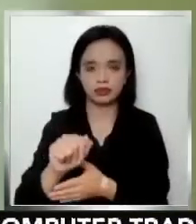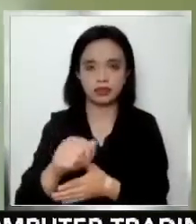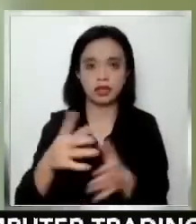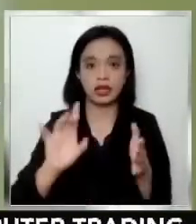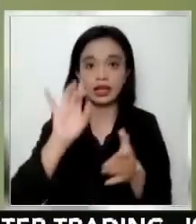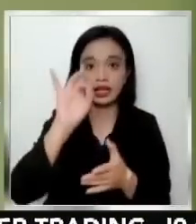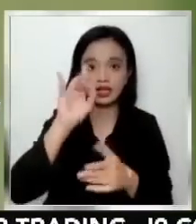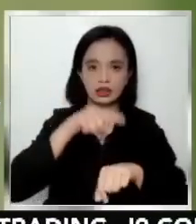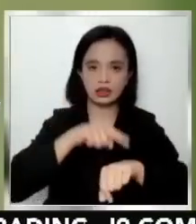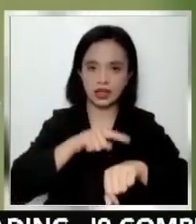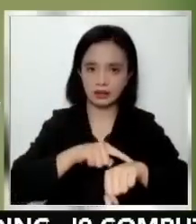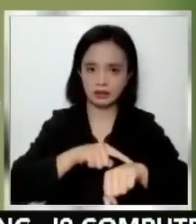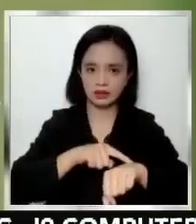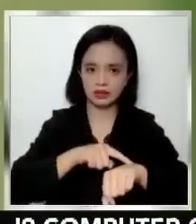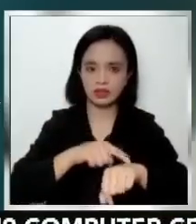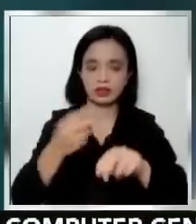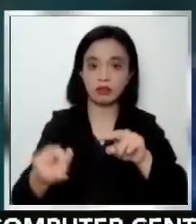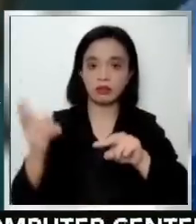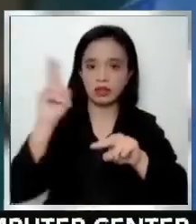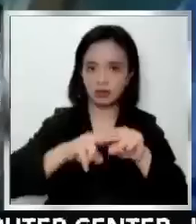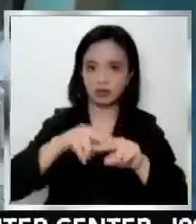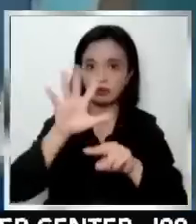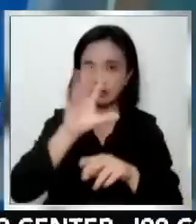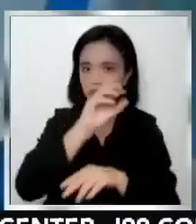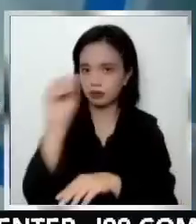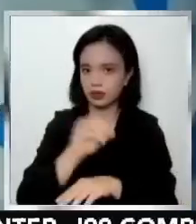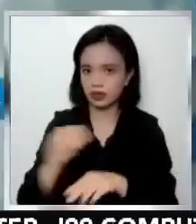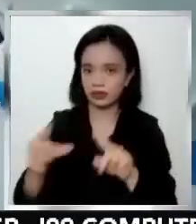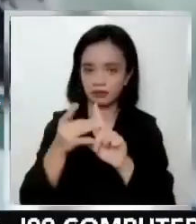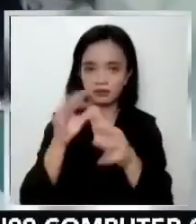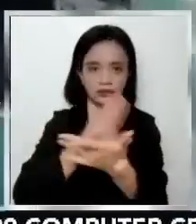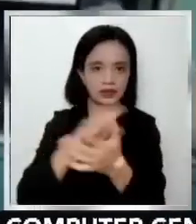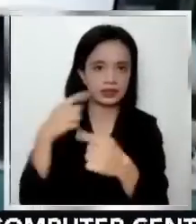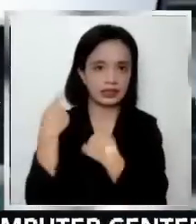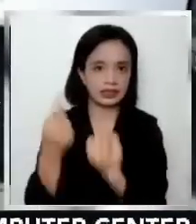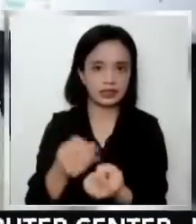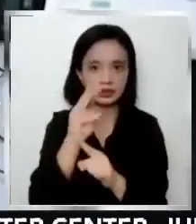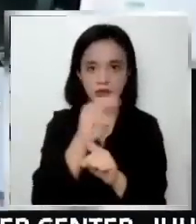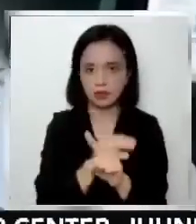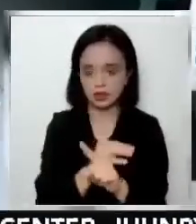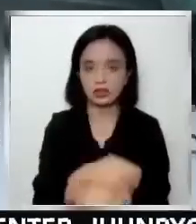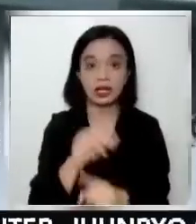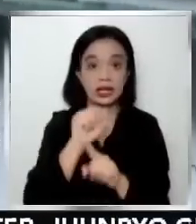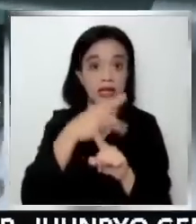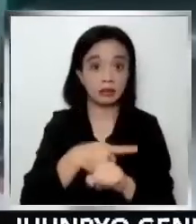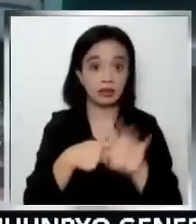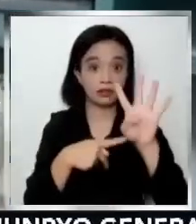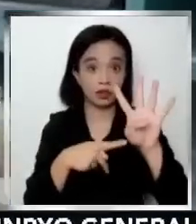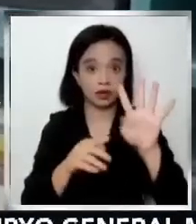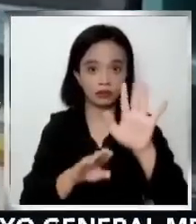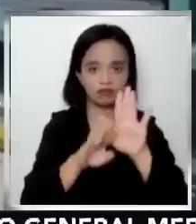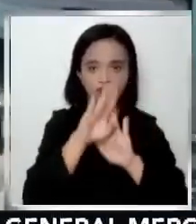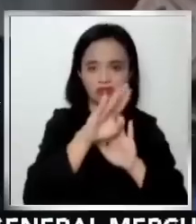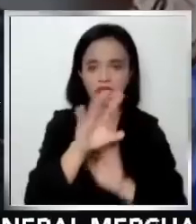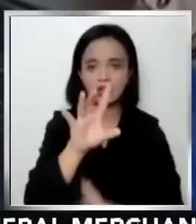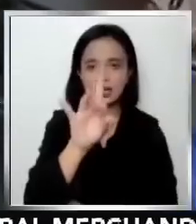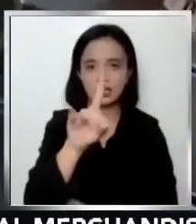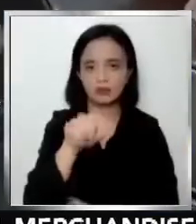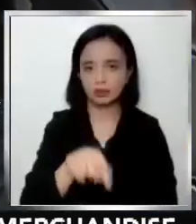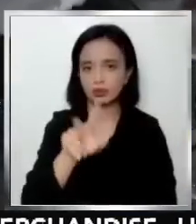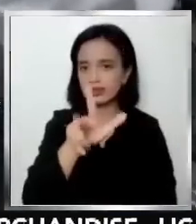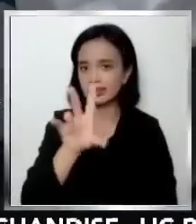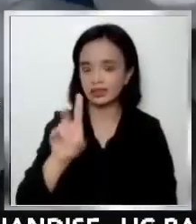positivity rate sa bansa mula noong Marso, pinakamataas noong April 4 kung saan umakyat ito ng 8.37%.